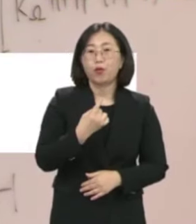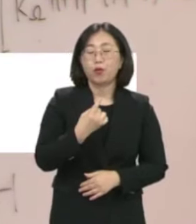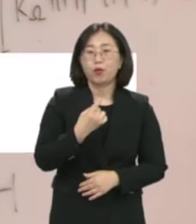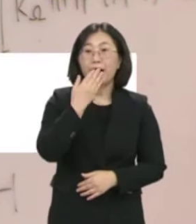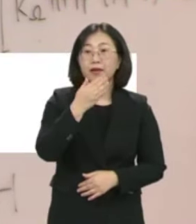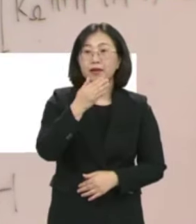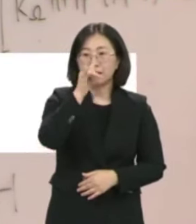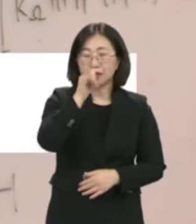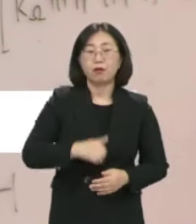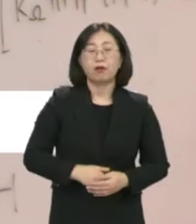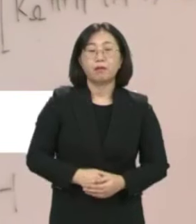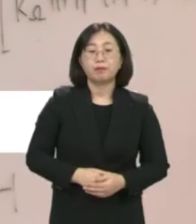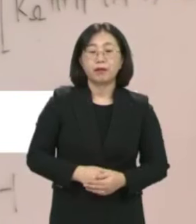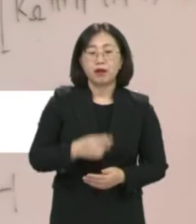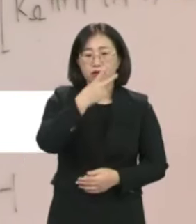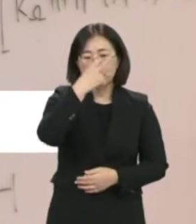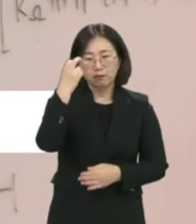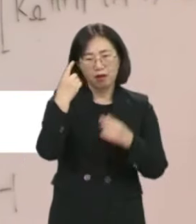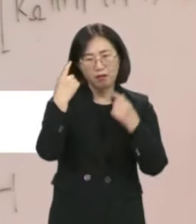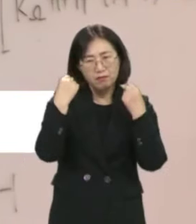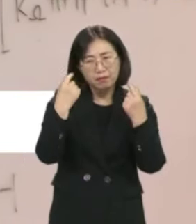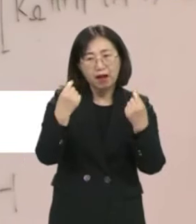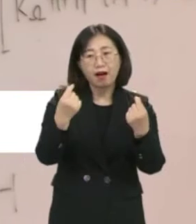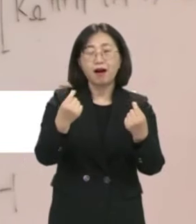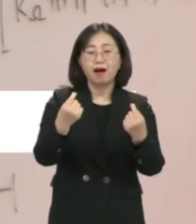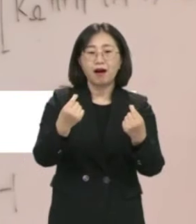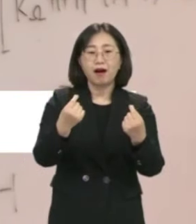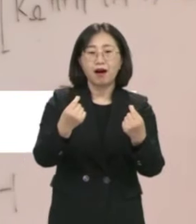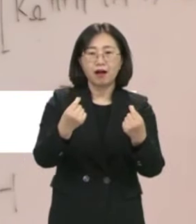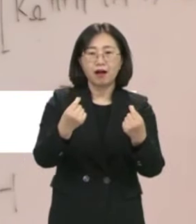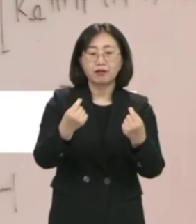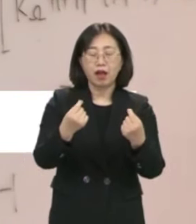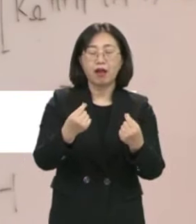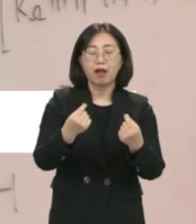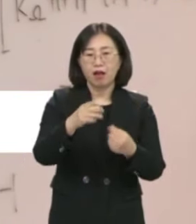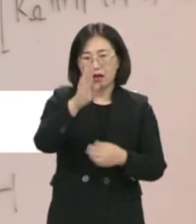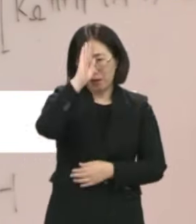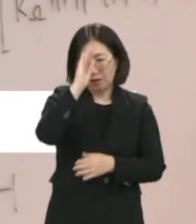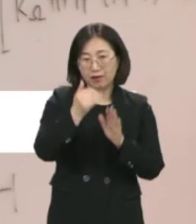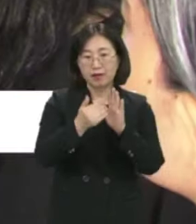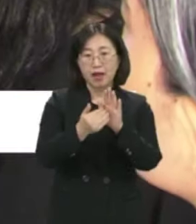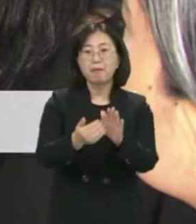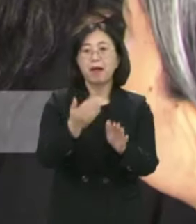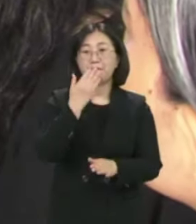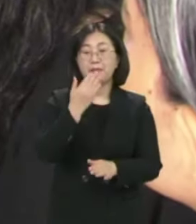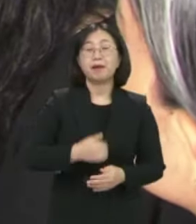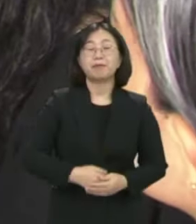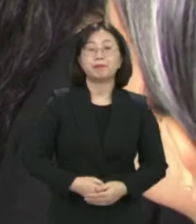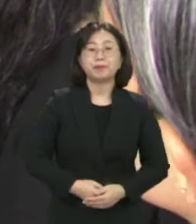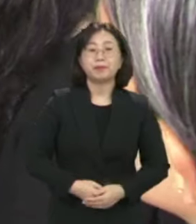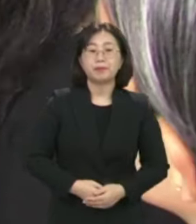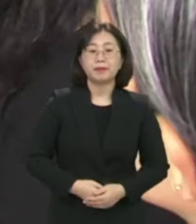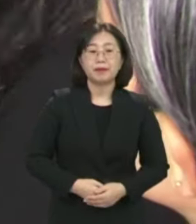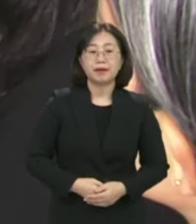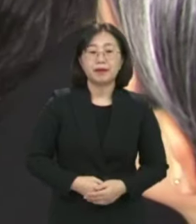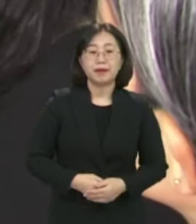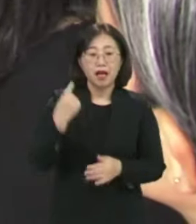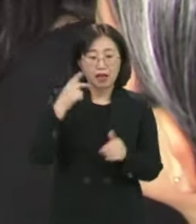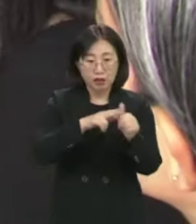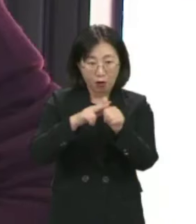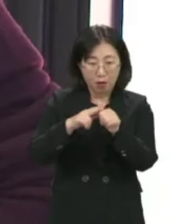것을 알게 되어서 어 수면을 규칙적으로 잘사는 것이 조증과 울증을 예방할 수 있는 그동안 데이터를